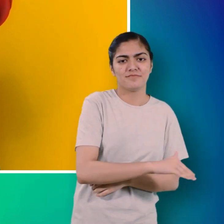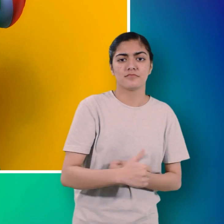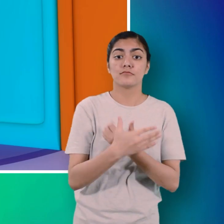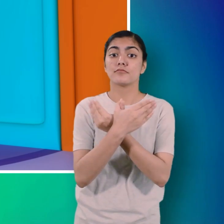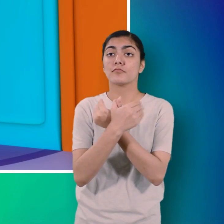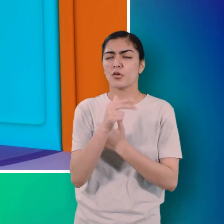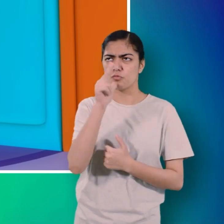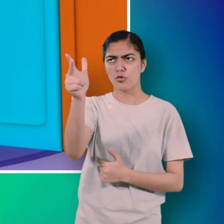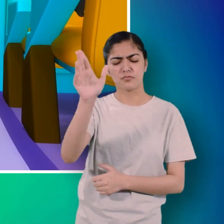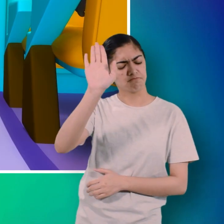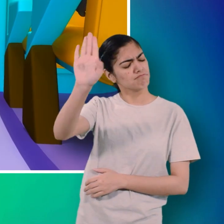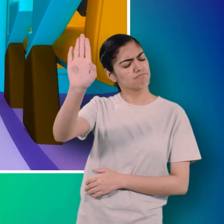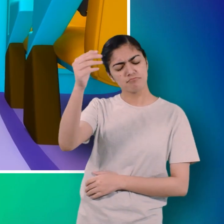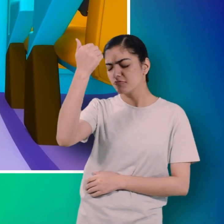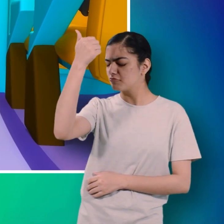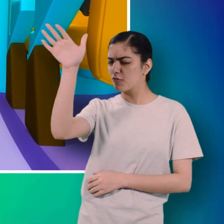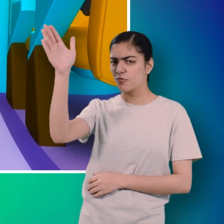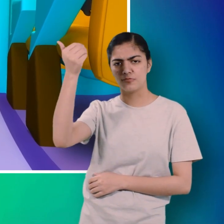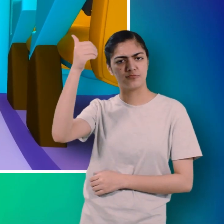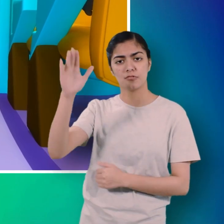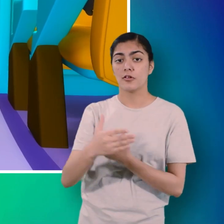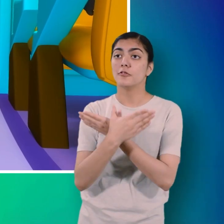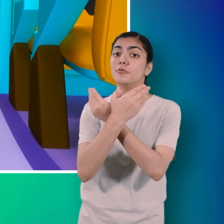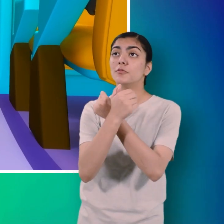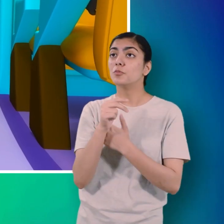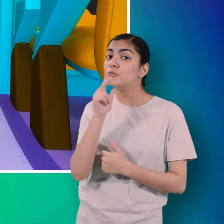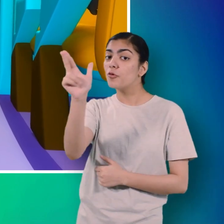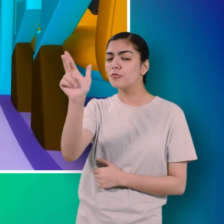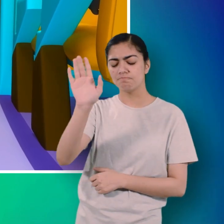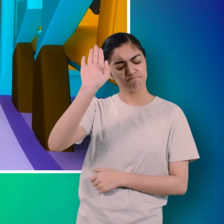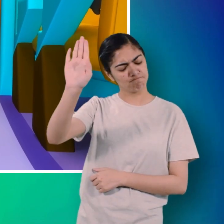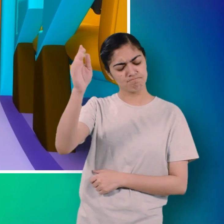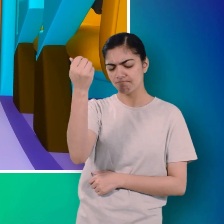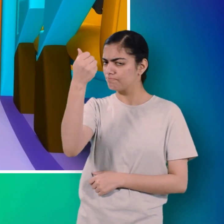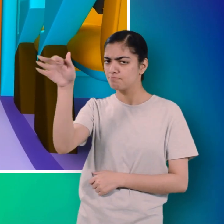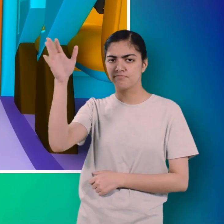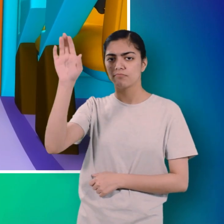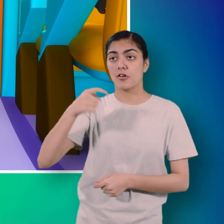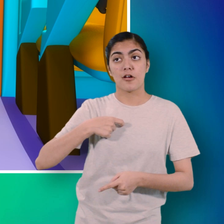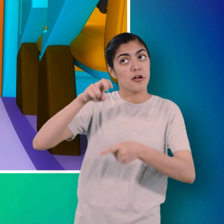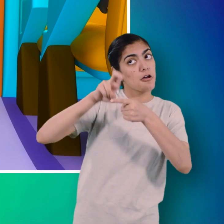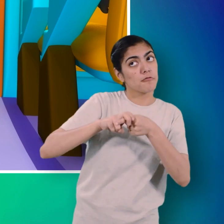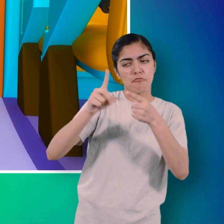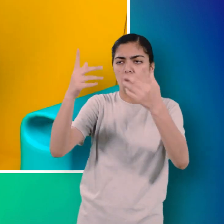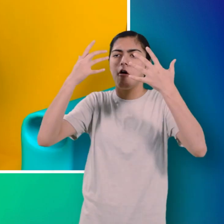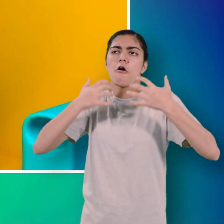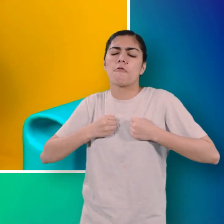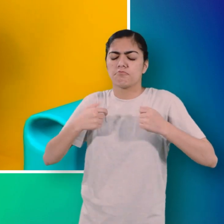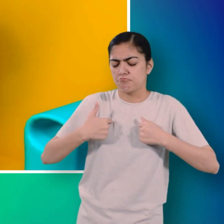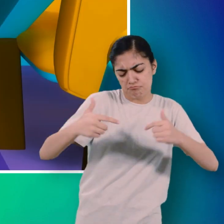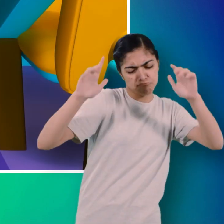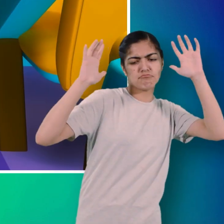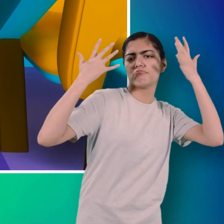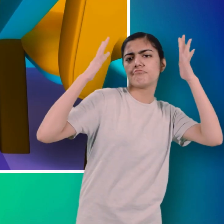आजा मेरे पास। तितली बोली हट बदमाश, तितली बोली हट बदमाश, हट बदमाश